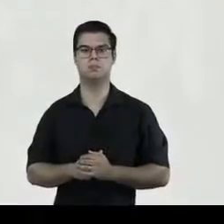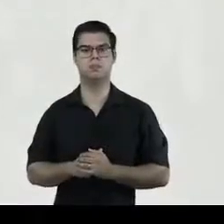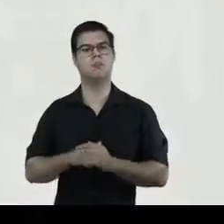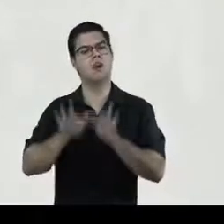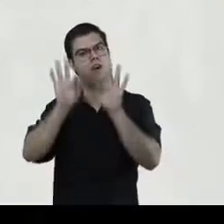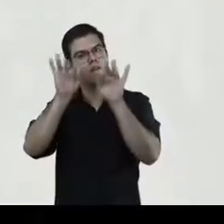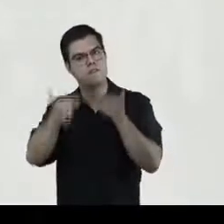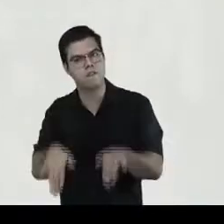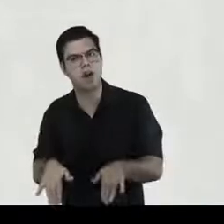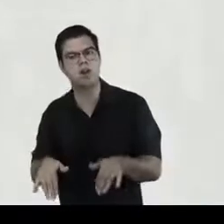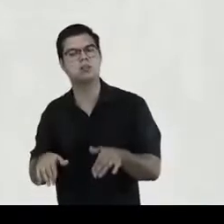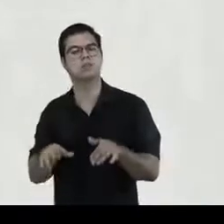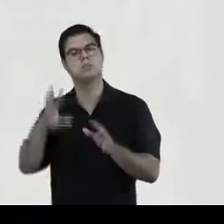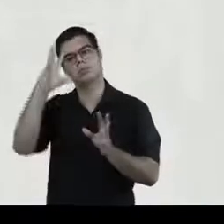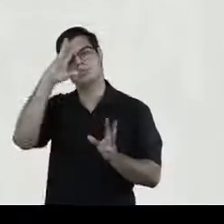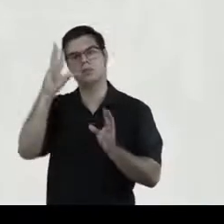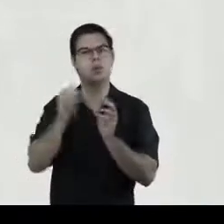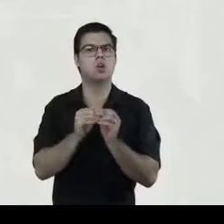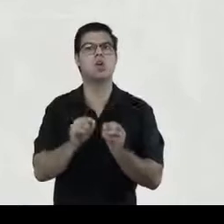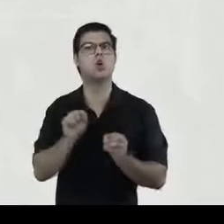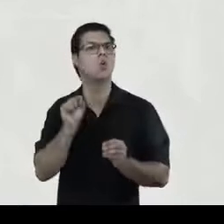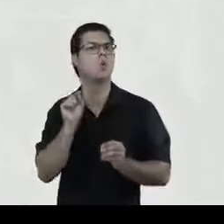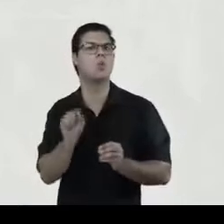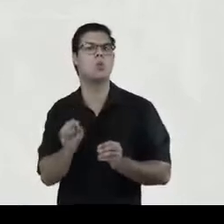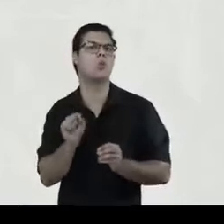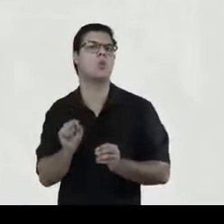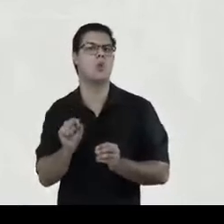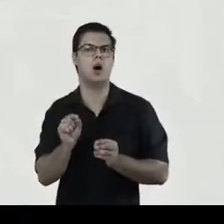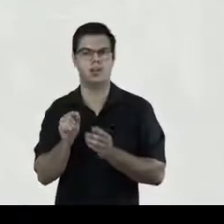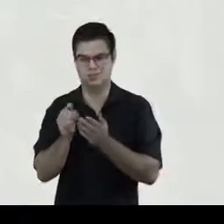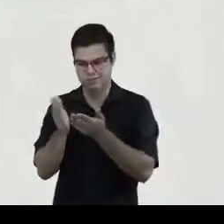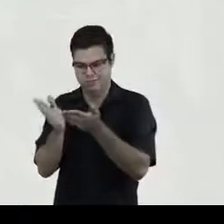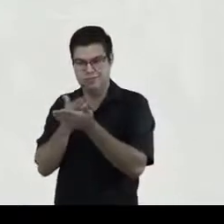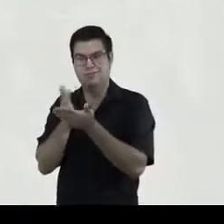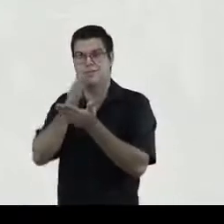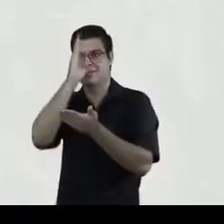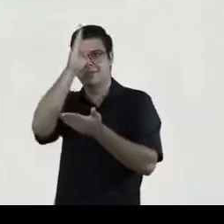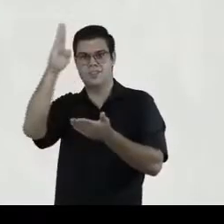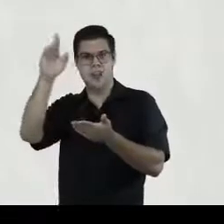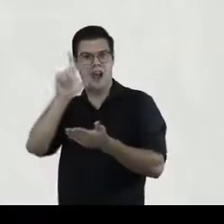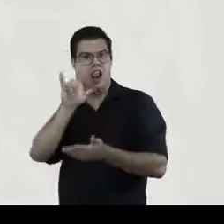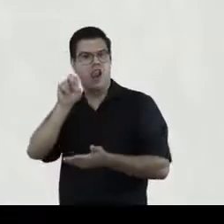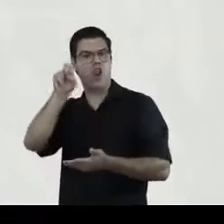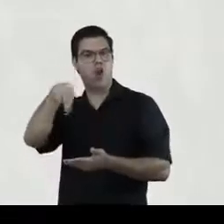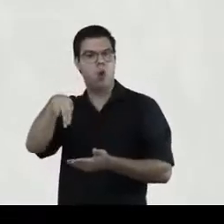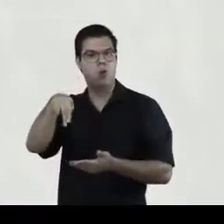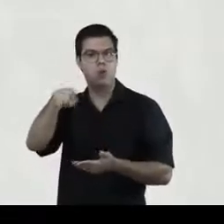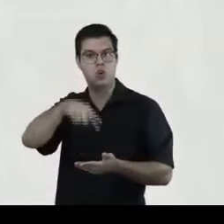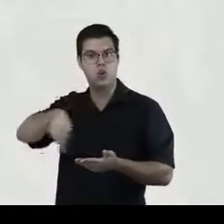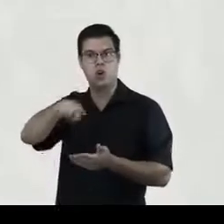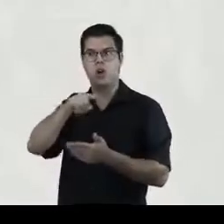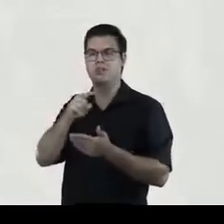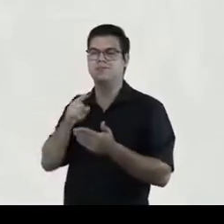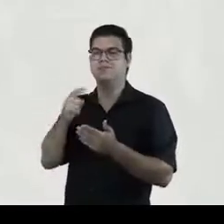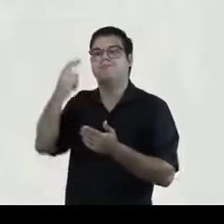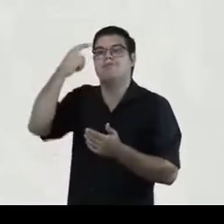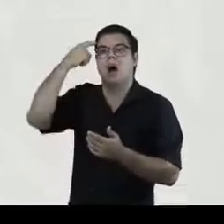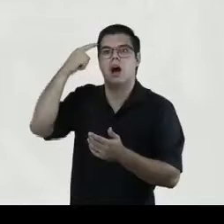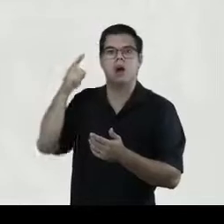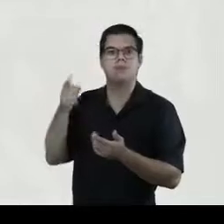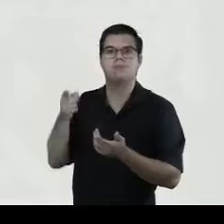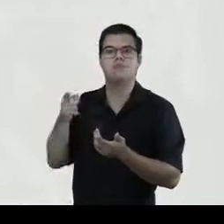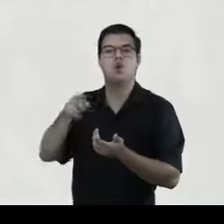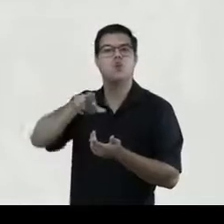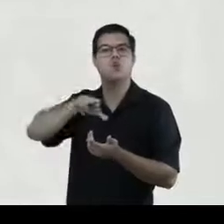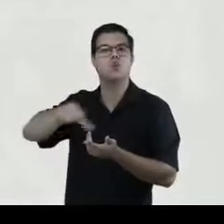Lyon ne peut pas être considéré. C'est une curiosité bibliographique. Il n'est pas le premier état